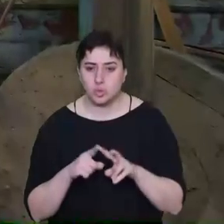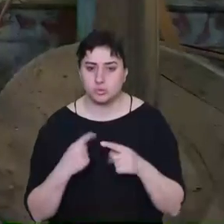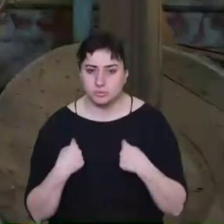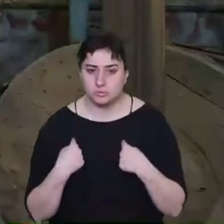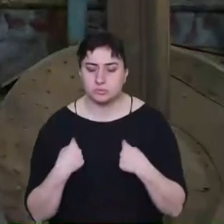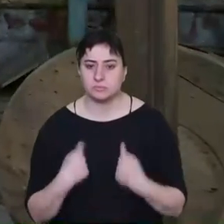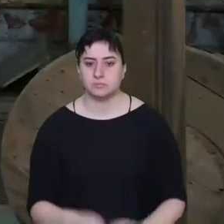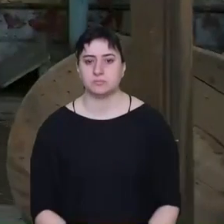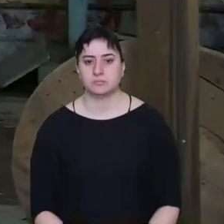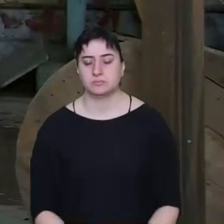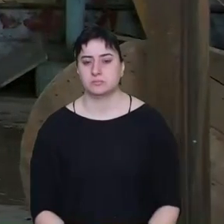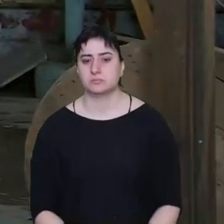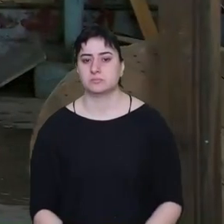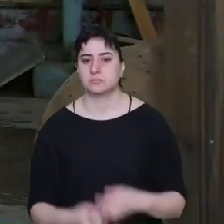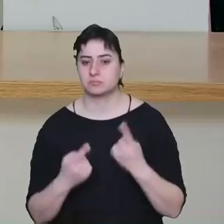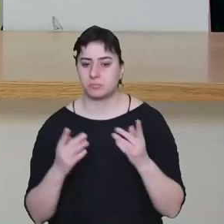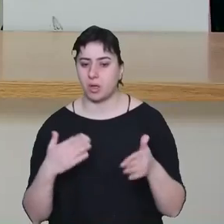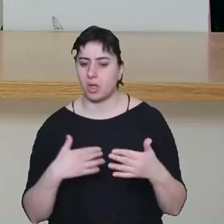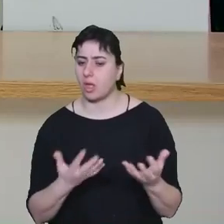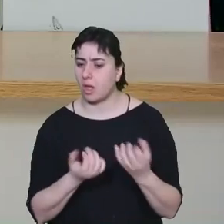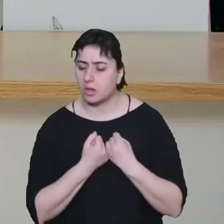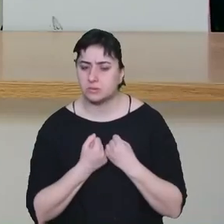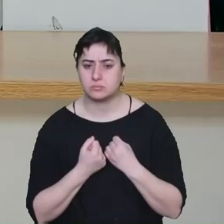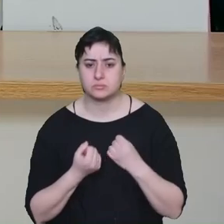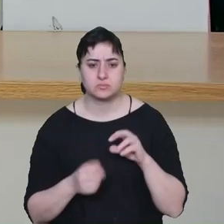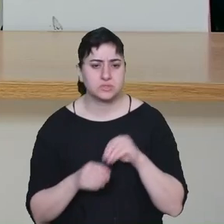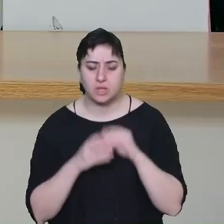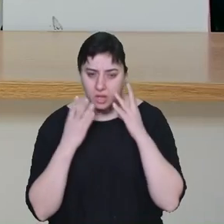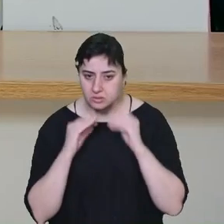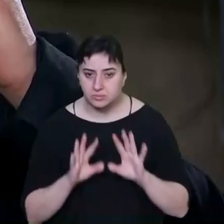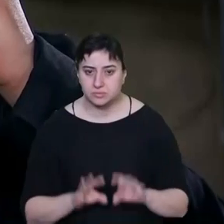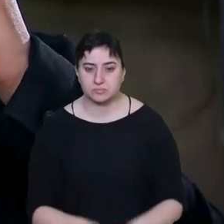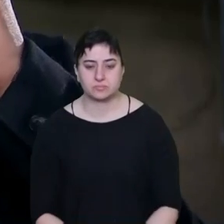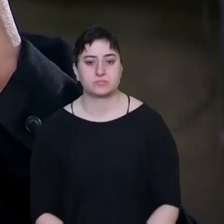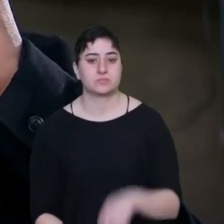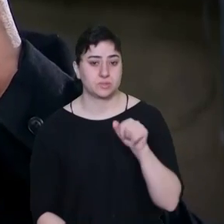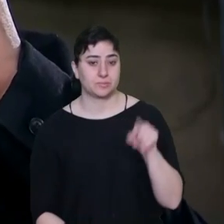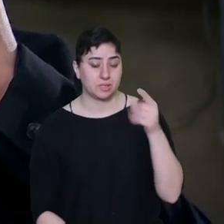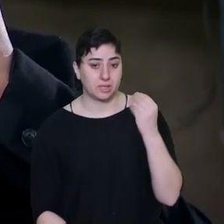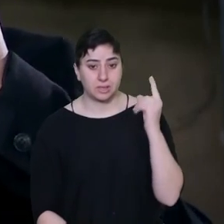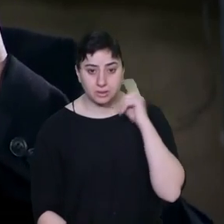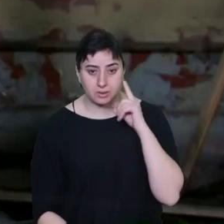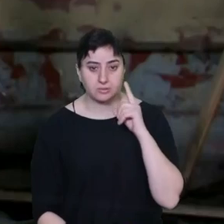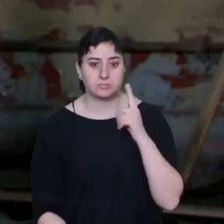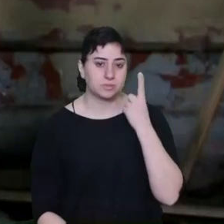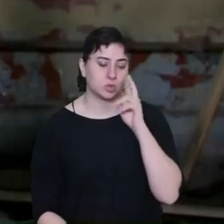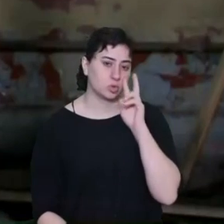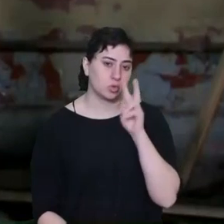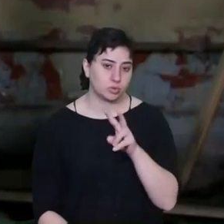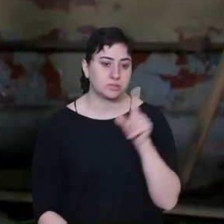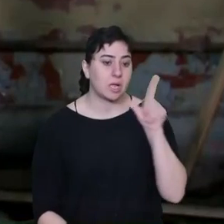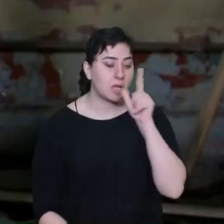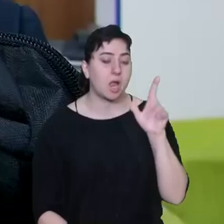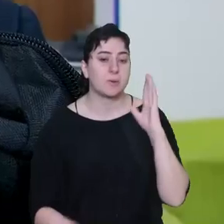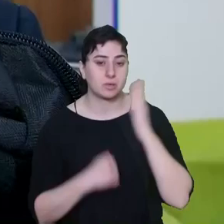Süleymanoğlu. Bir paket aldım ama ben... Nedir bu, anlayamadım. Şimdi beni iyi dinle. Az sonra birini göreceksin. Ve